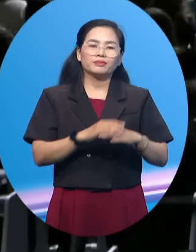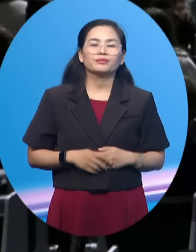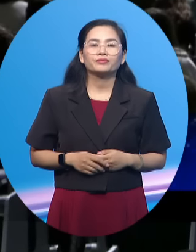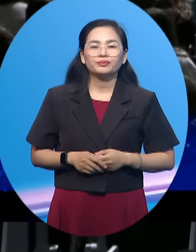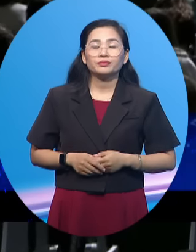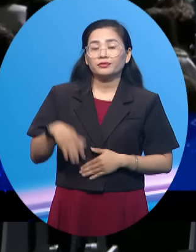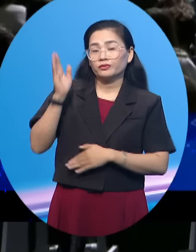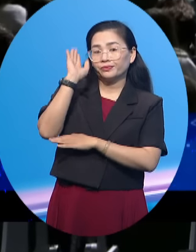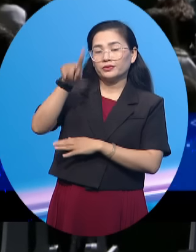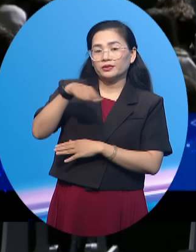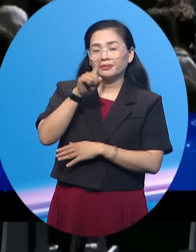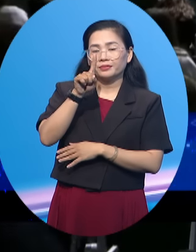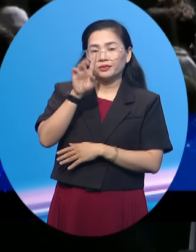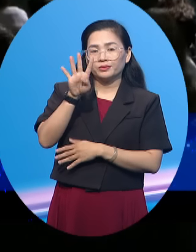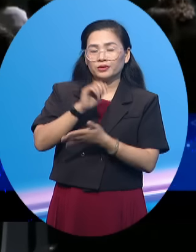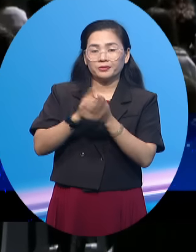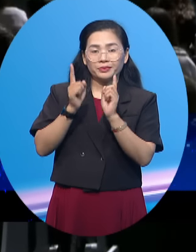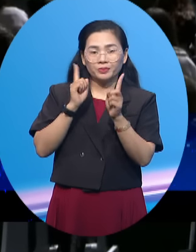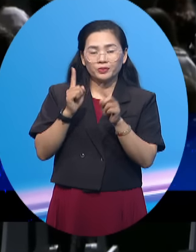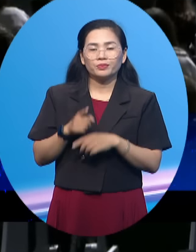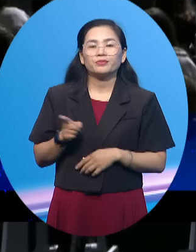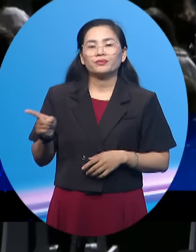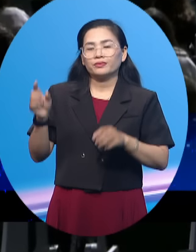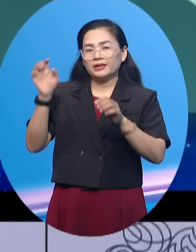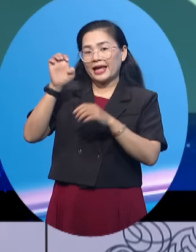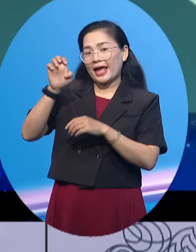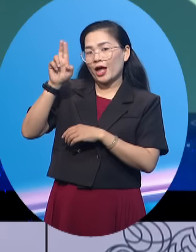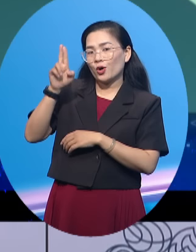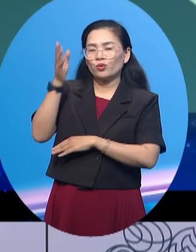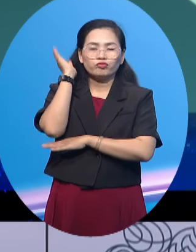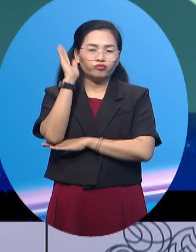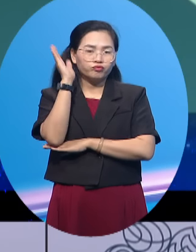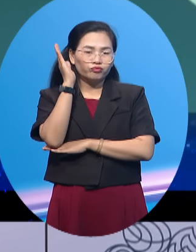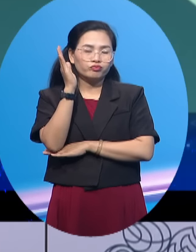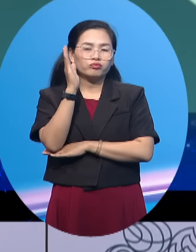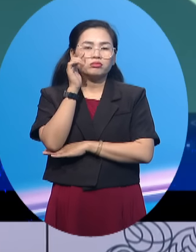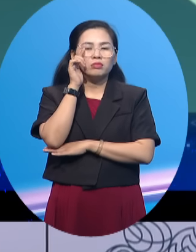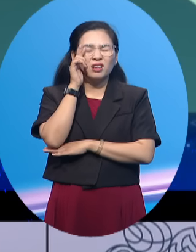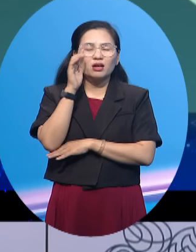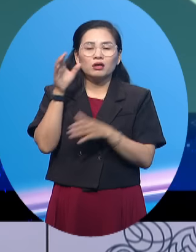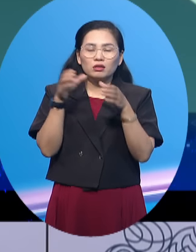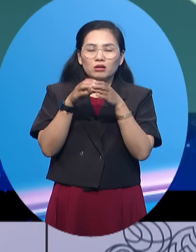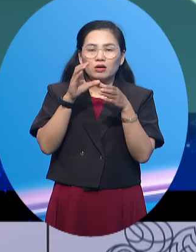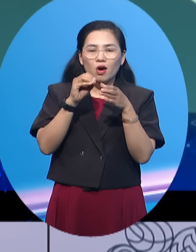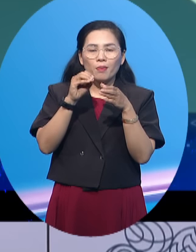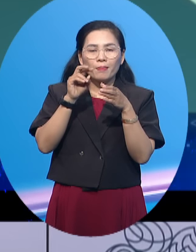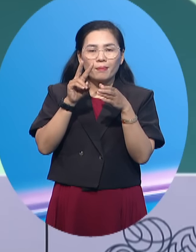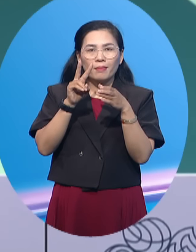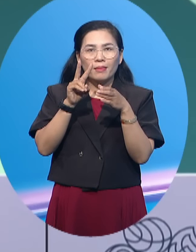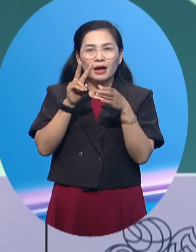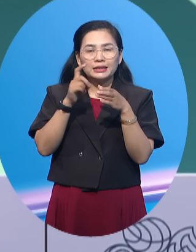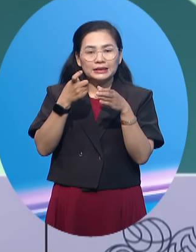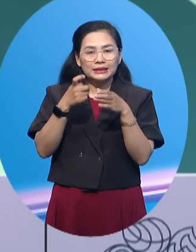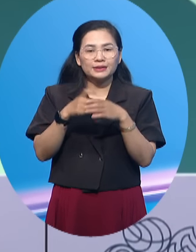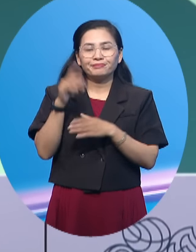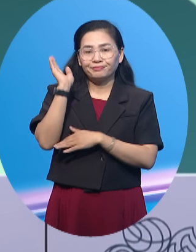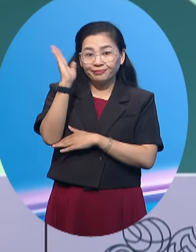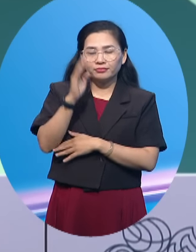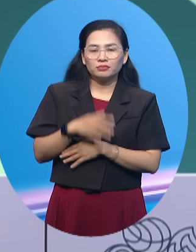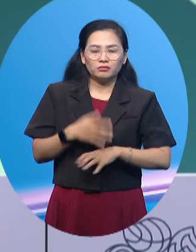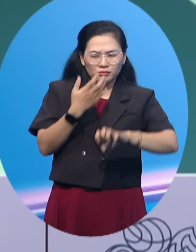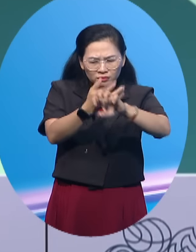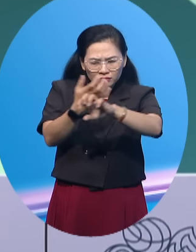Phát biểu ngày 14 tháng 11, đại diện đàm phán của Liên minh châu Âu EU tham dự COP29, Jacob Vaxman, cho biết các nước